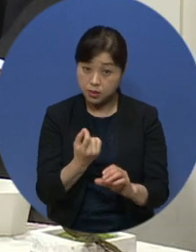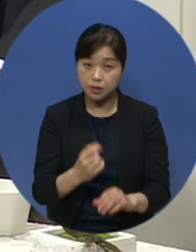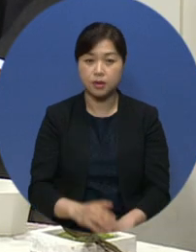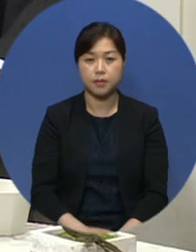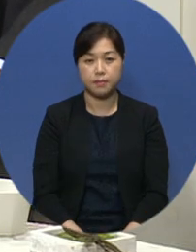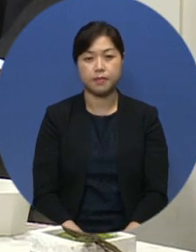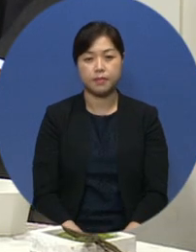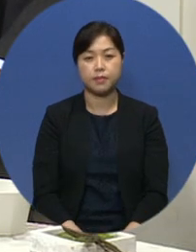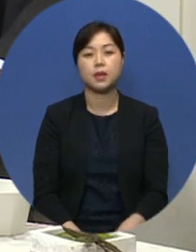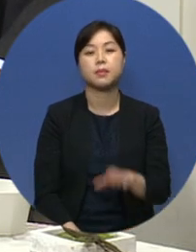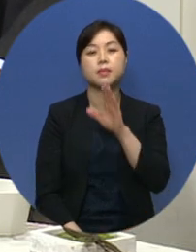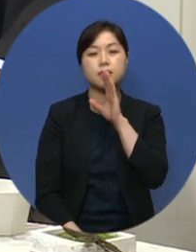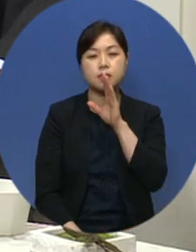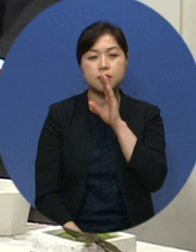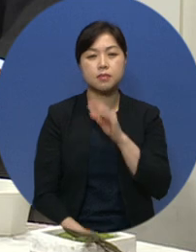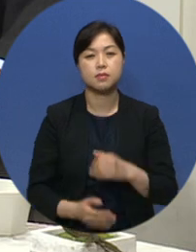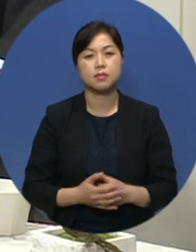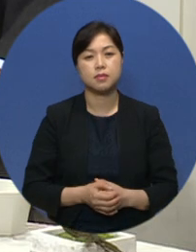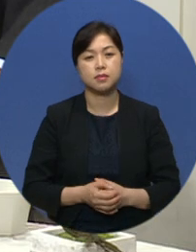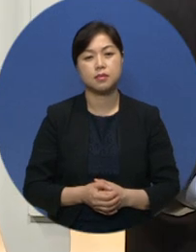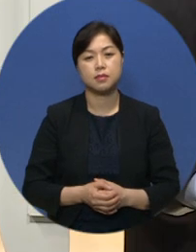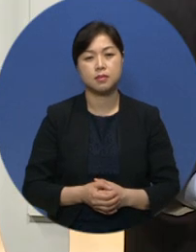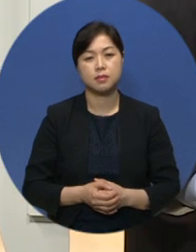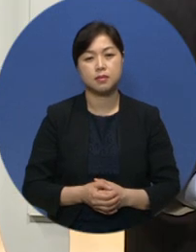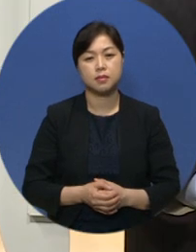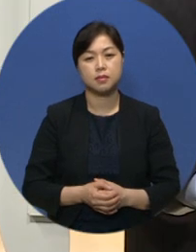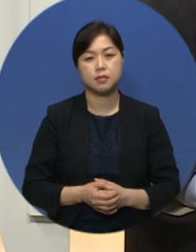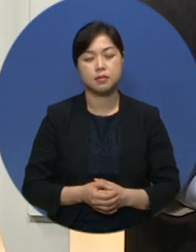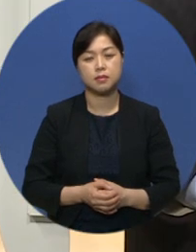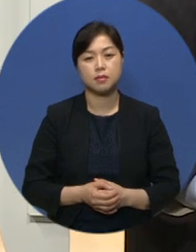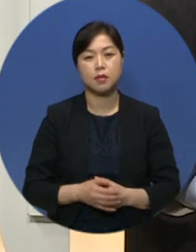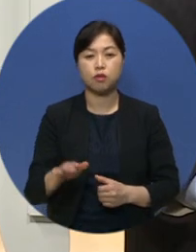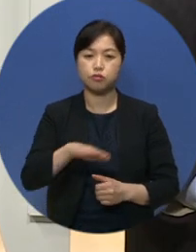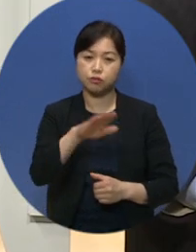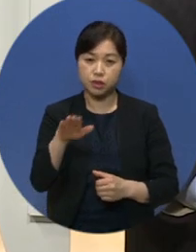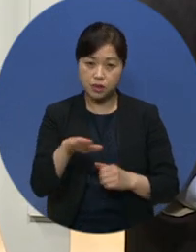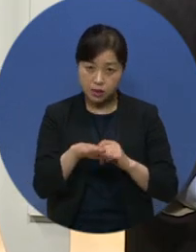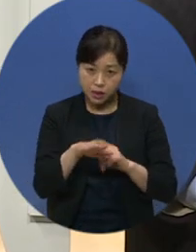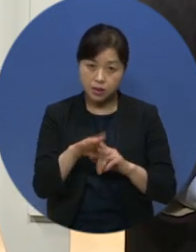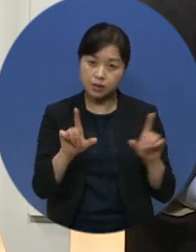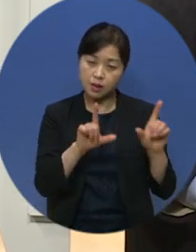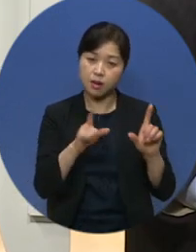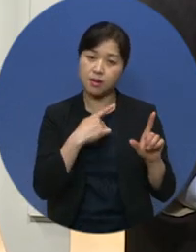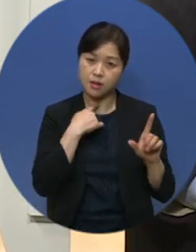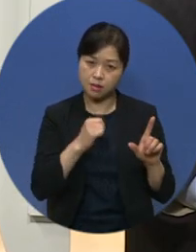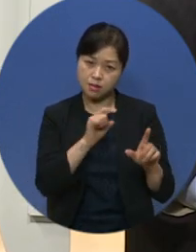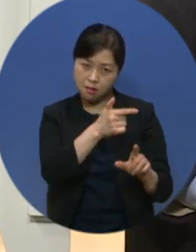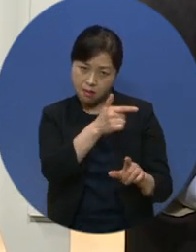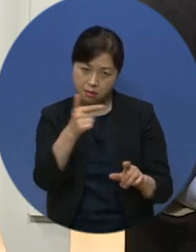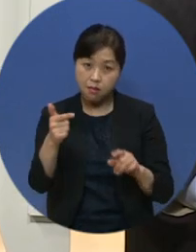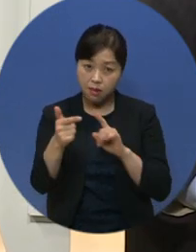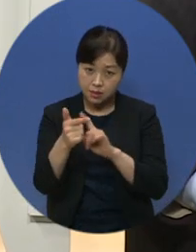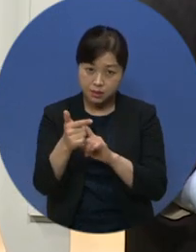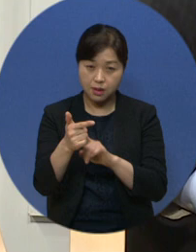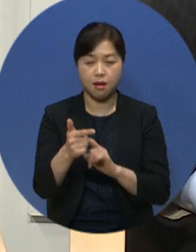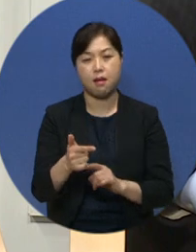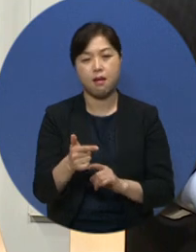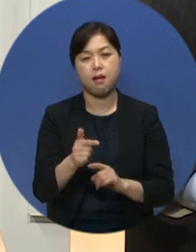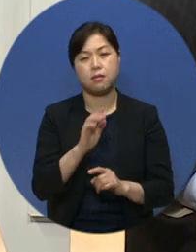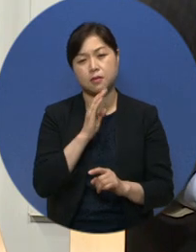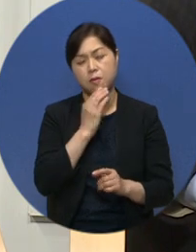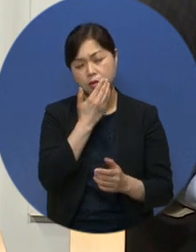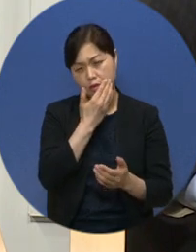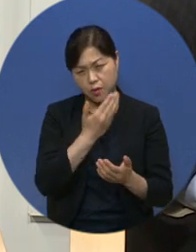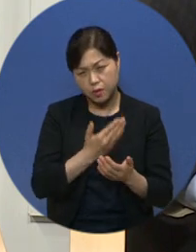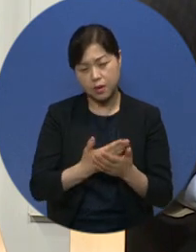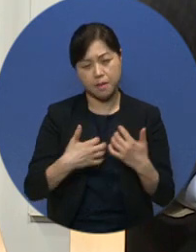맞습니다 늘 느끼는 것이지만 그 동안 우리가 생활이 왔던 일상의 소중함을 더 감 갚게